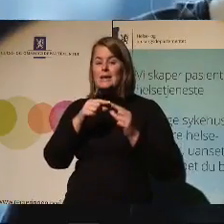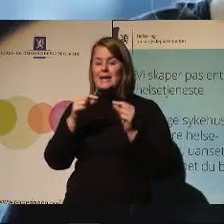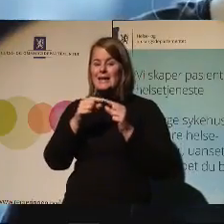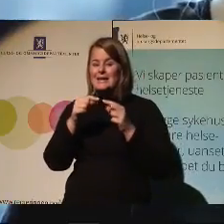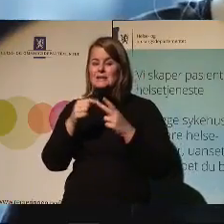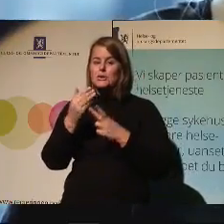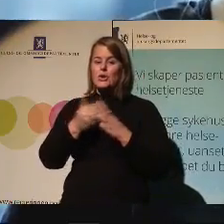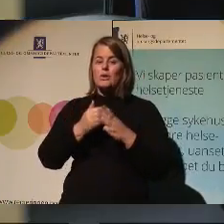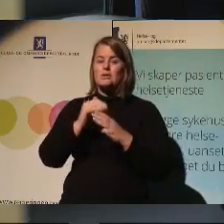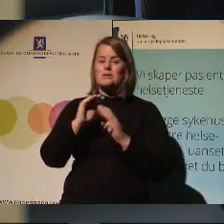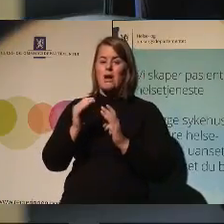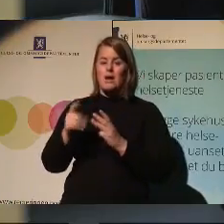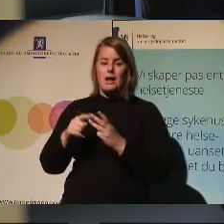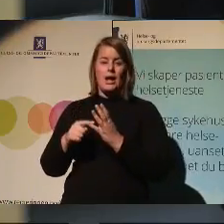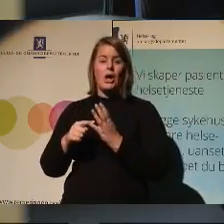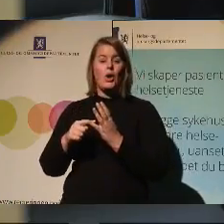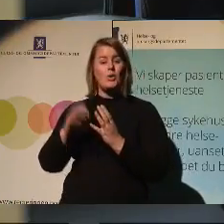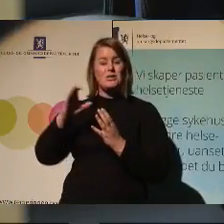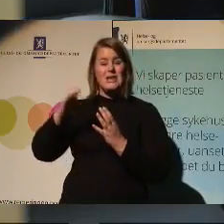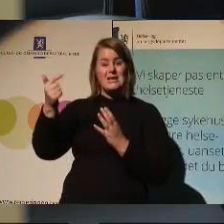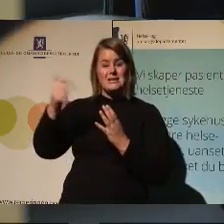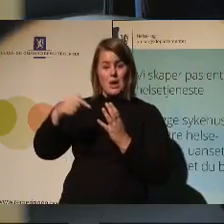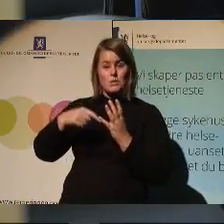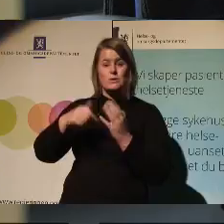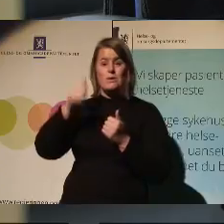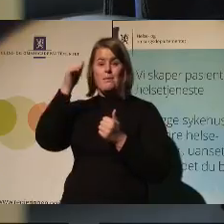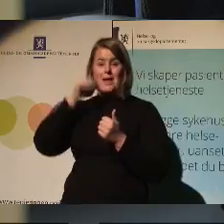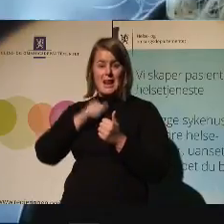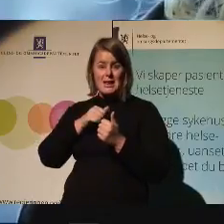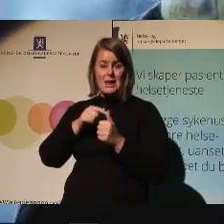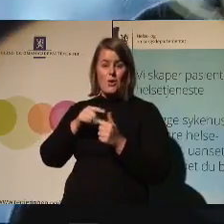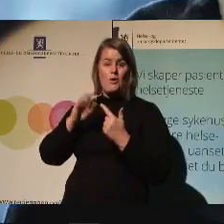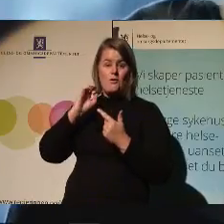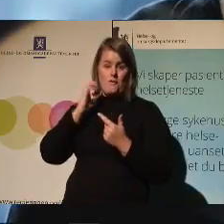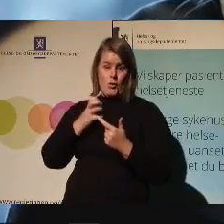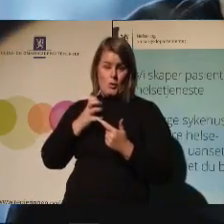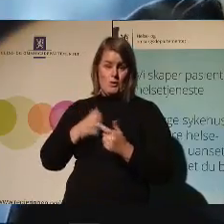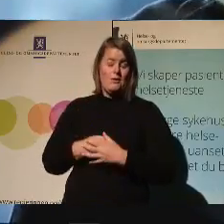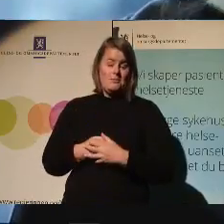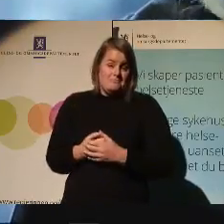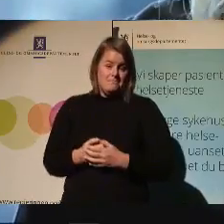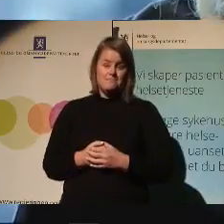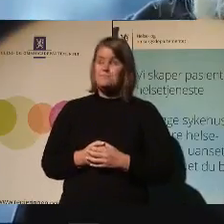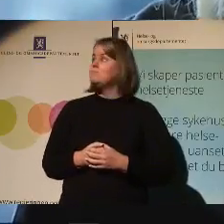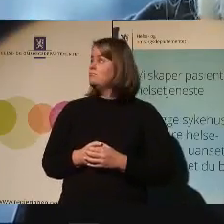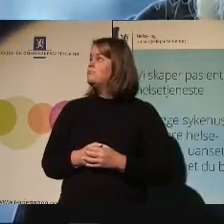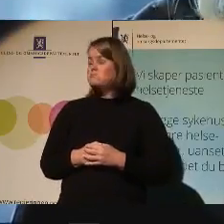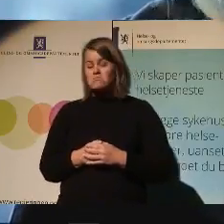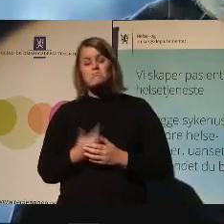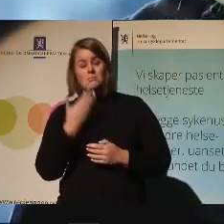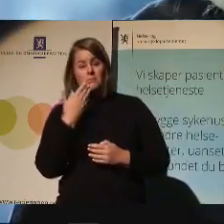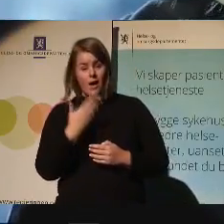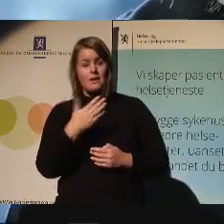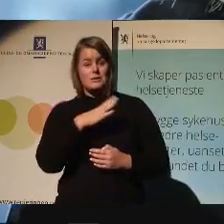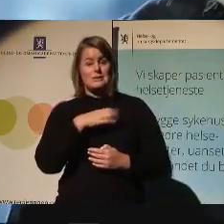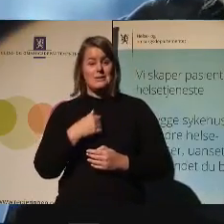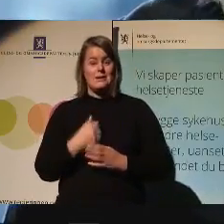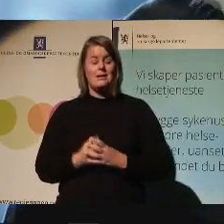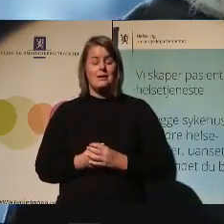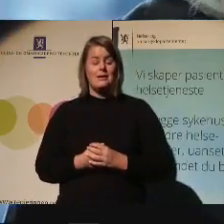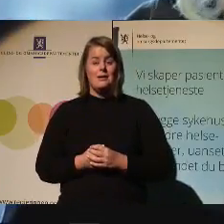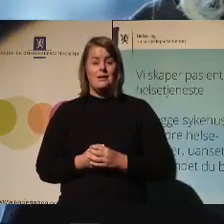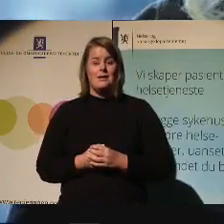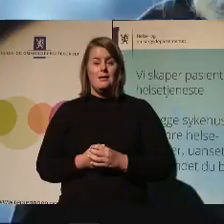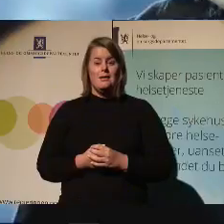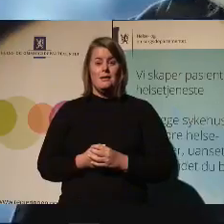grønnsaker, chilisaus, melk til drikke og litt frukt. Dette høres bra ut, det synes jeg. Det er